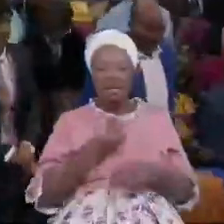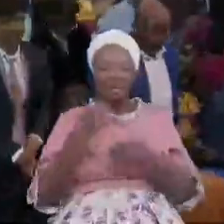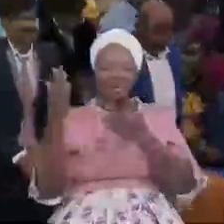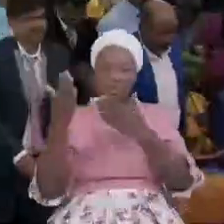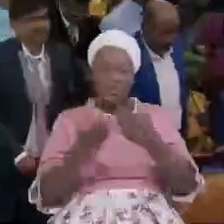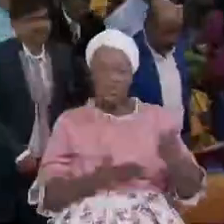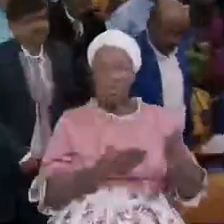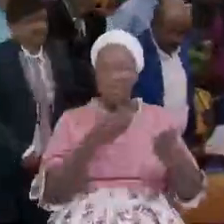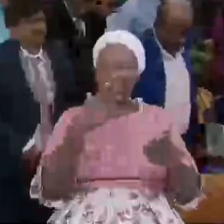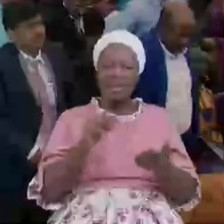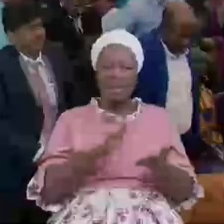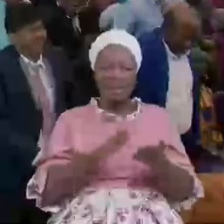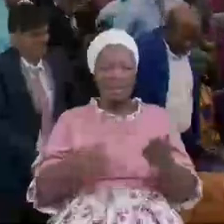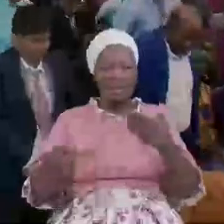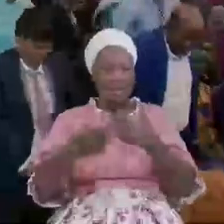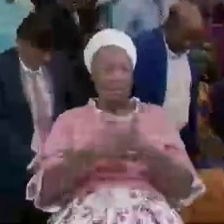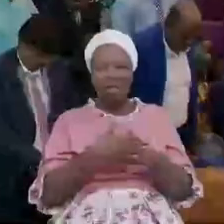Ramenons la gloire.